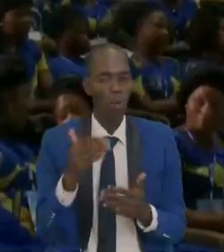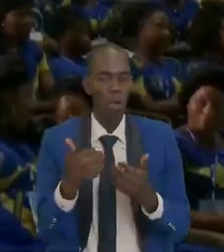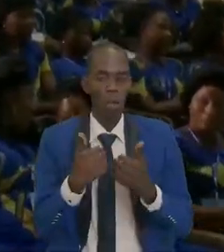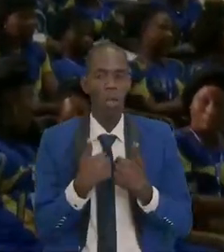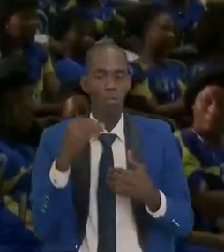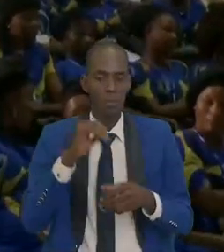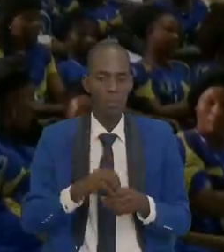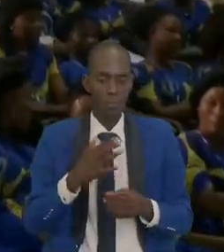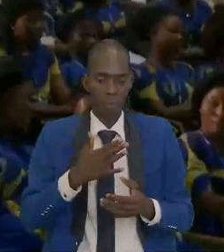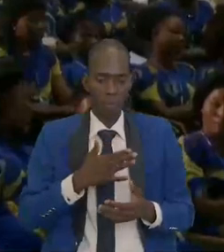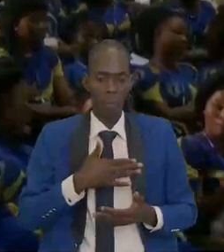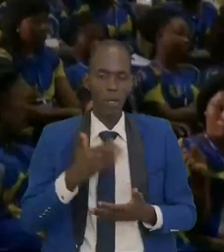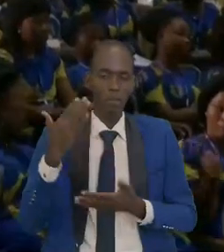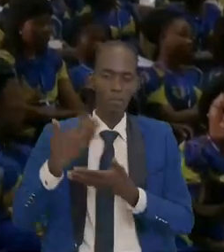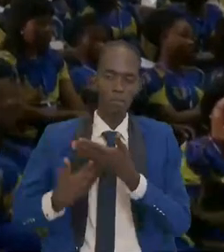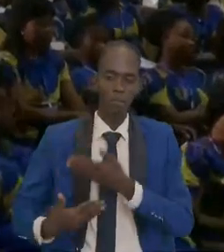dans ma génération.